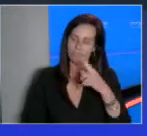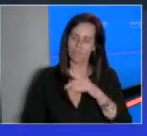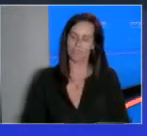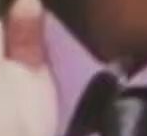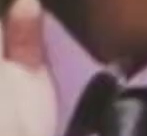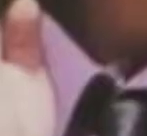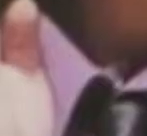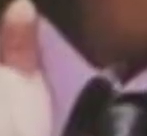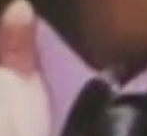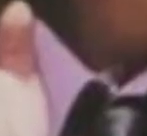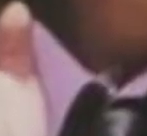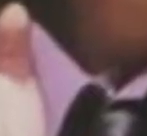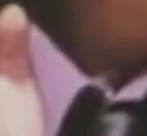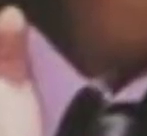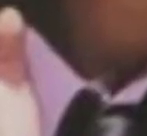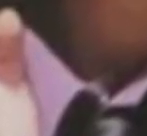חוזרים.